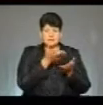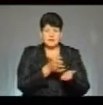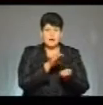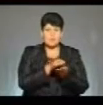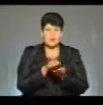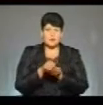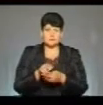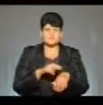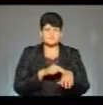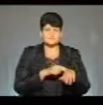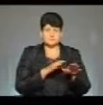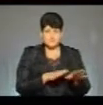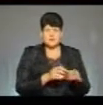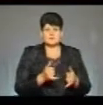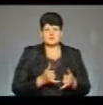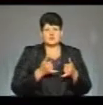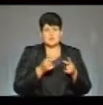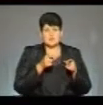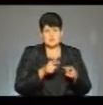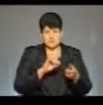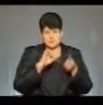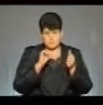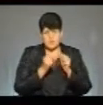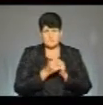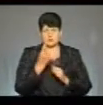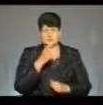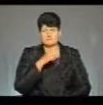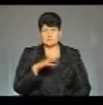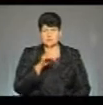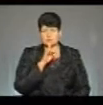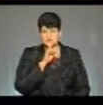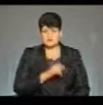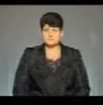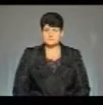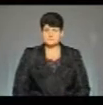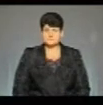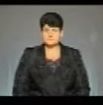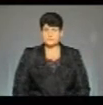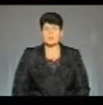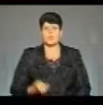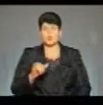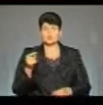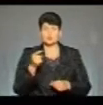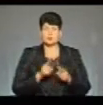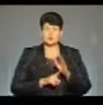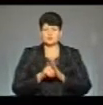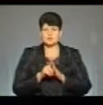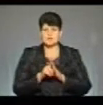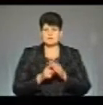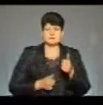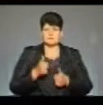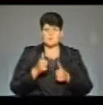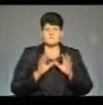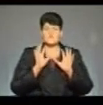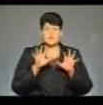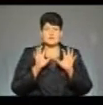правоохоронців та вшанували їхню пам'ять хвилиною мовчання. У Тернополі розпочався турнір з волейболу